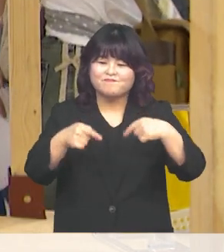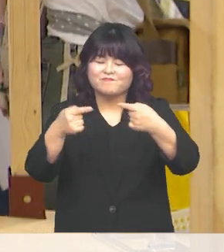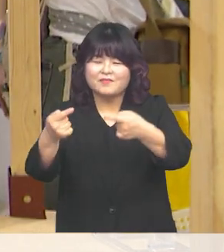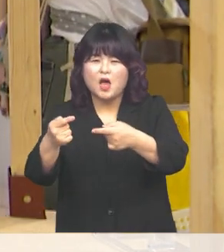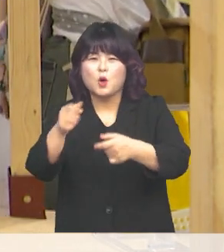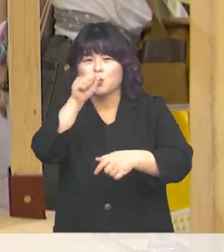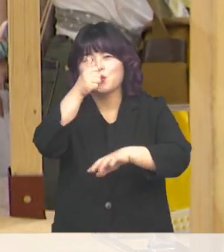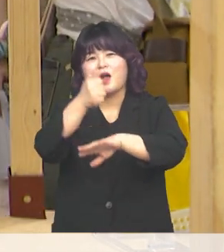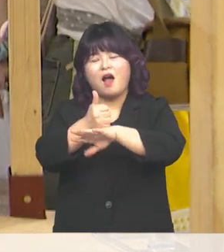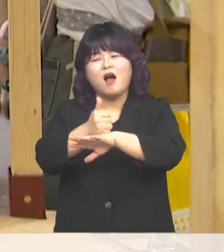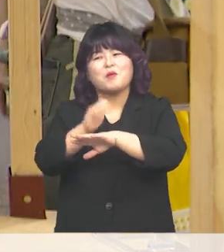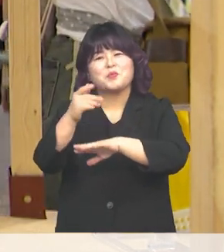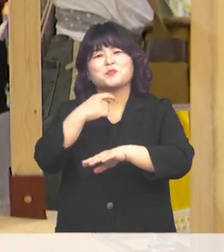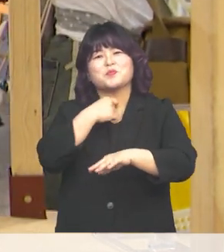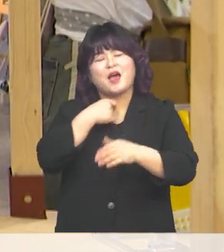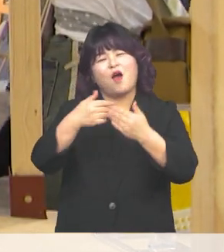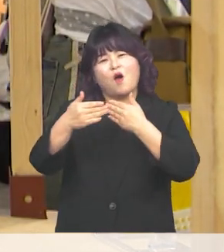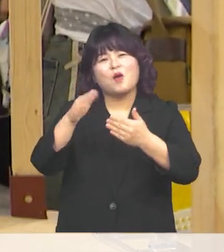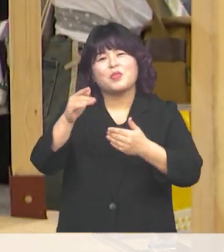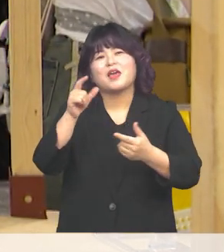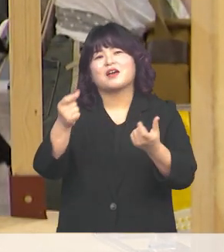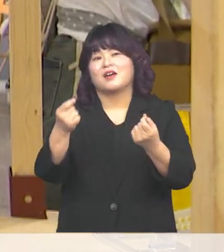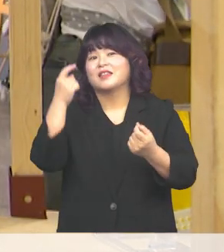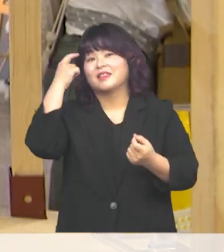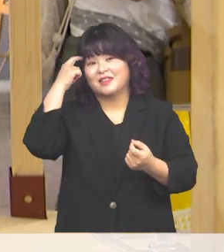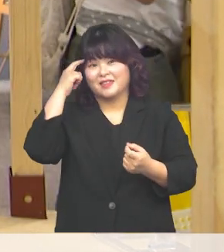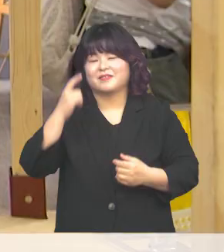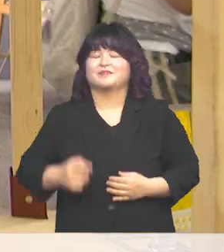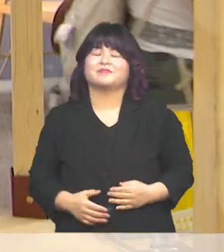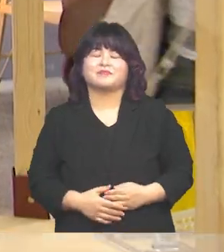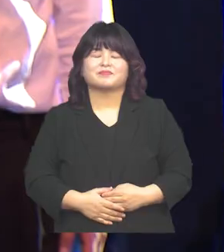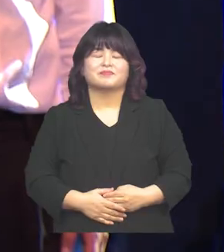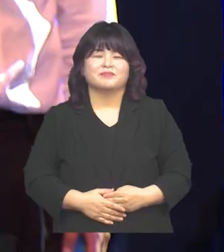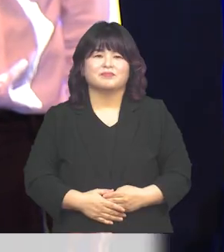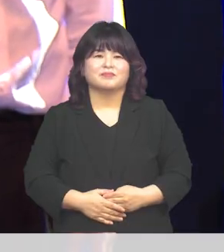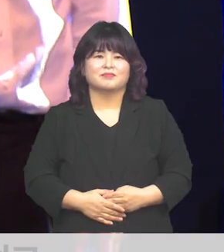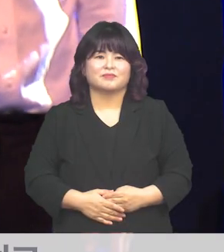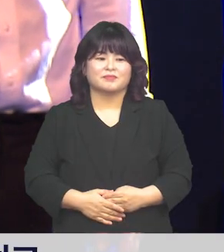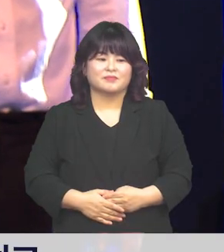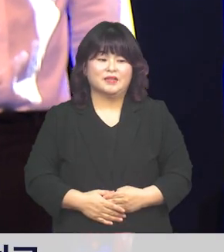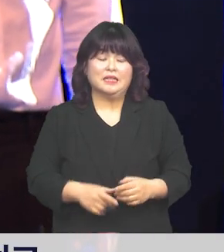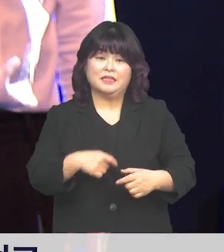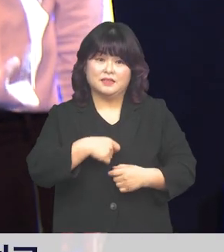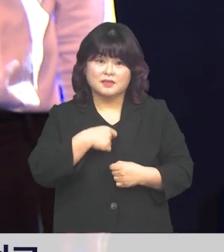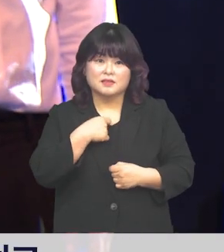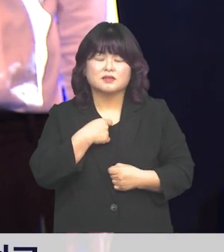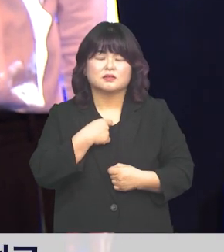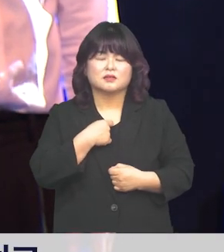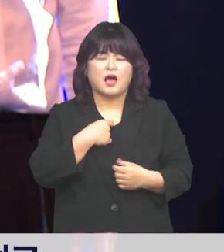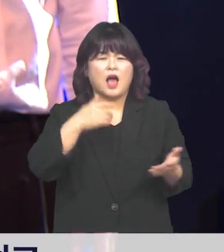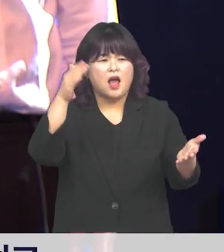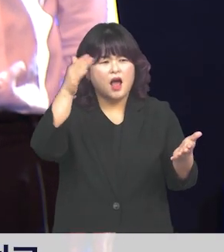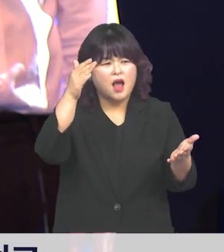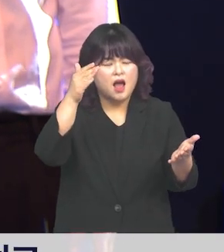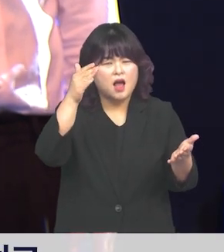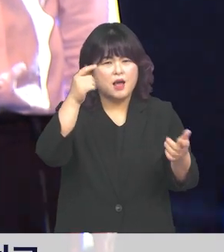결과까지 얻어내면 더 좋은 경험이 되지 않을까 하고 생각하고 있습니다. 사실